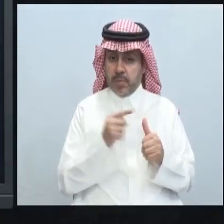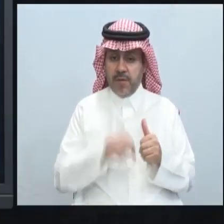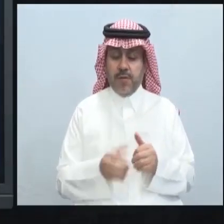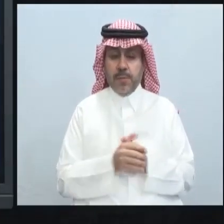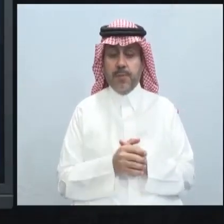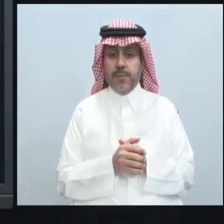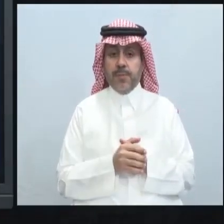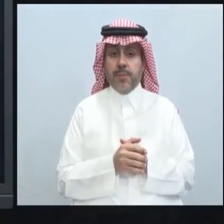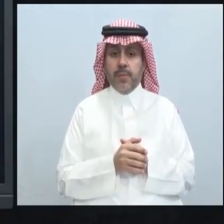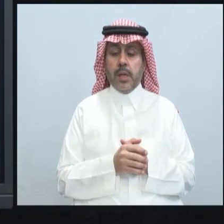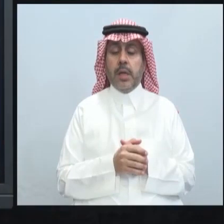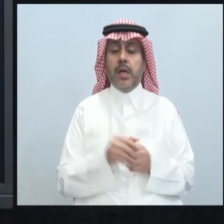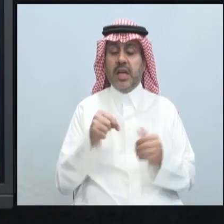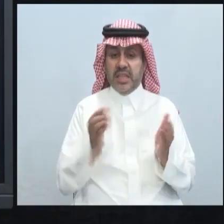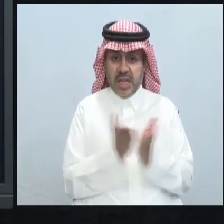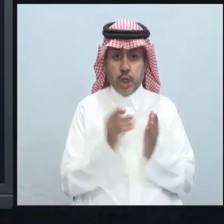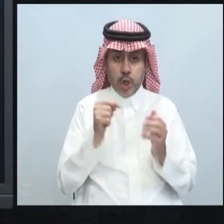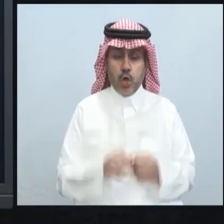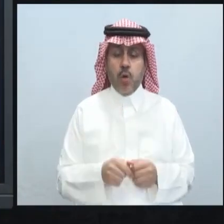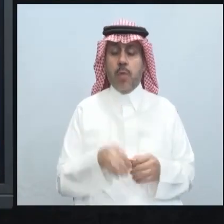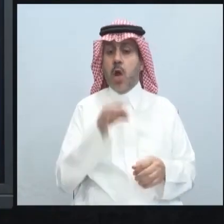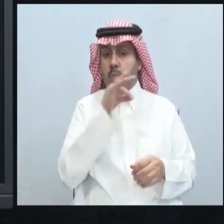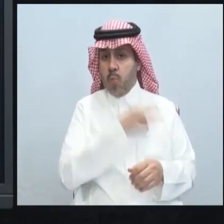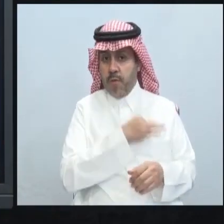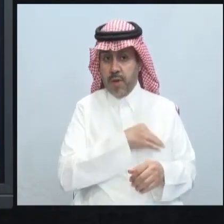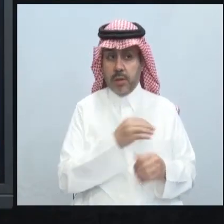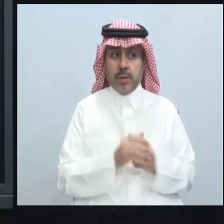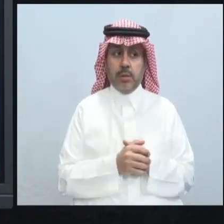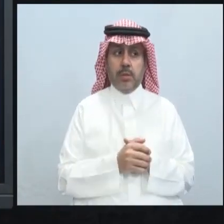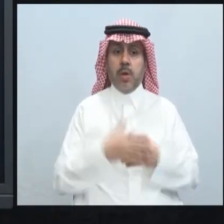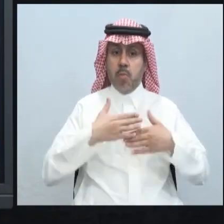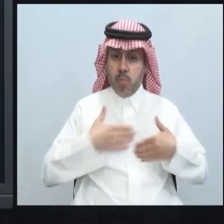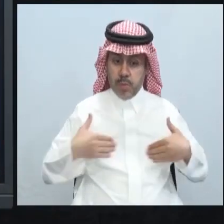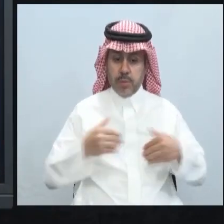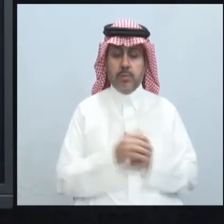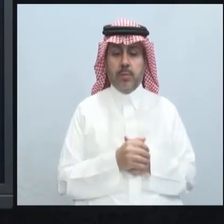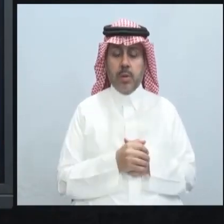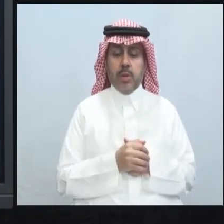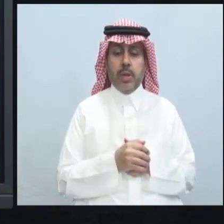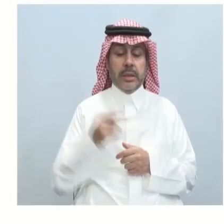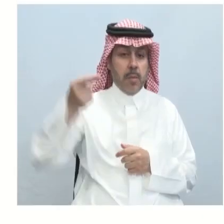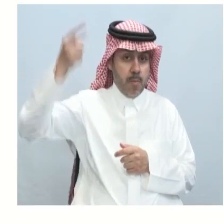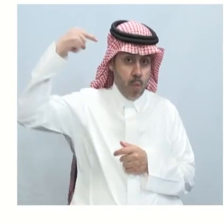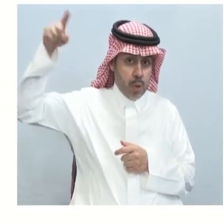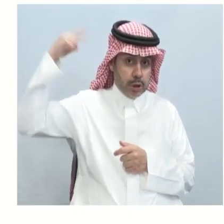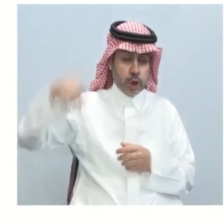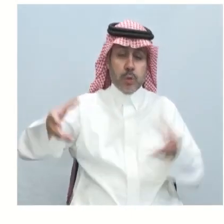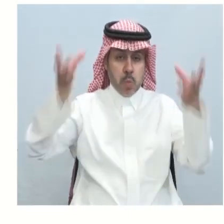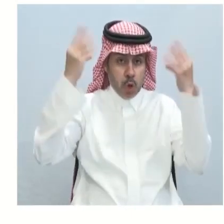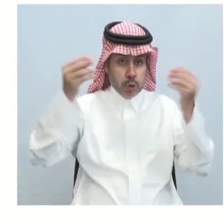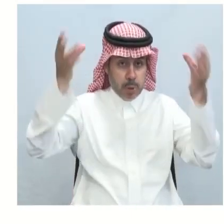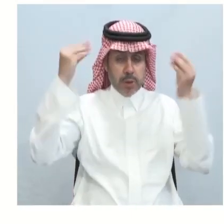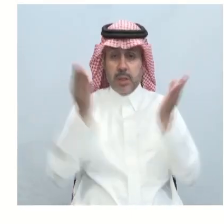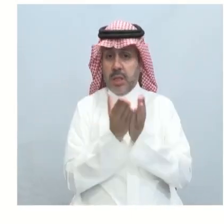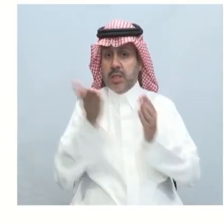التعليميه المفيده والممتعه ناتر اني لمراجعه الدرس السابق الذي كان